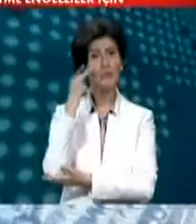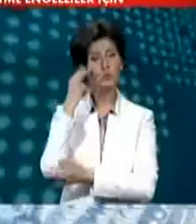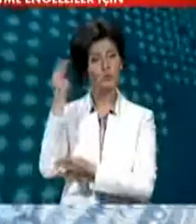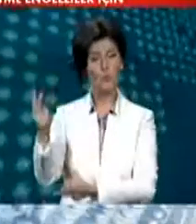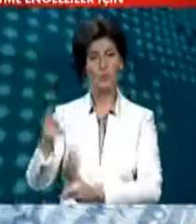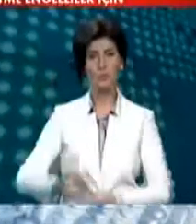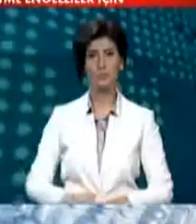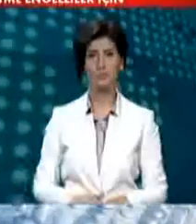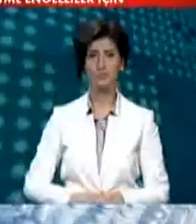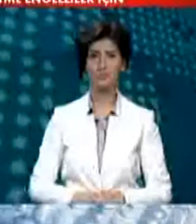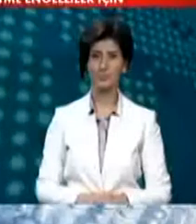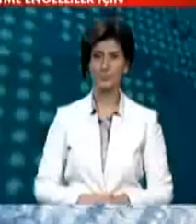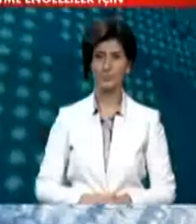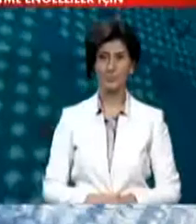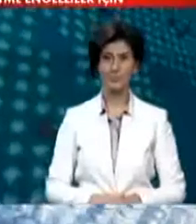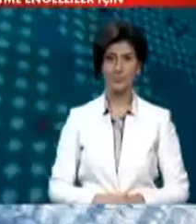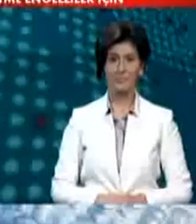gördüler.